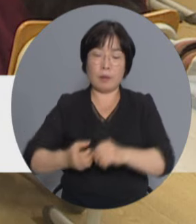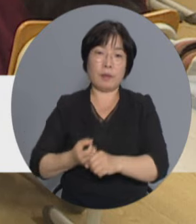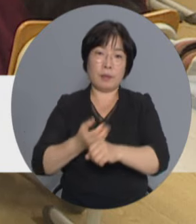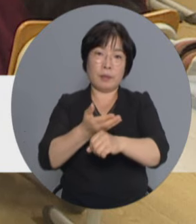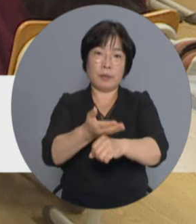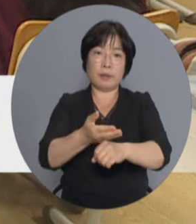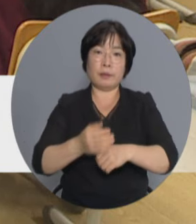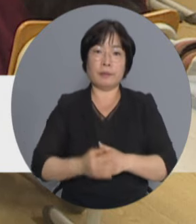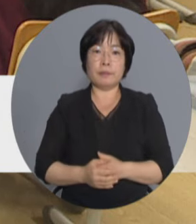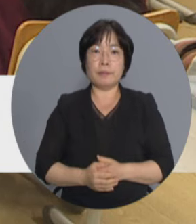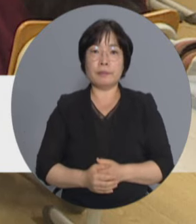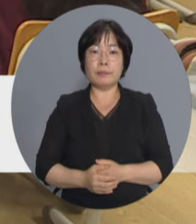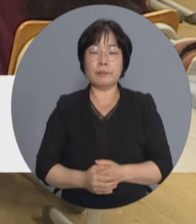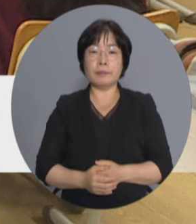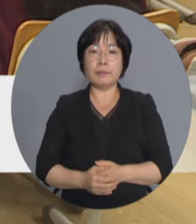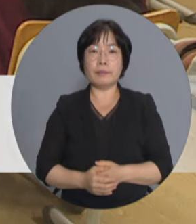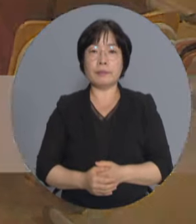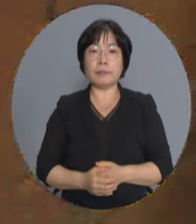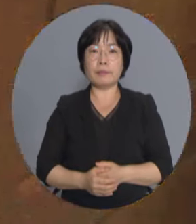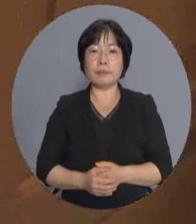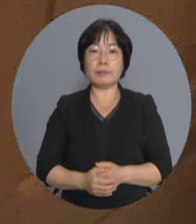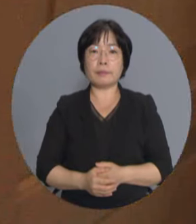기자가 알려드립니다.